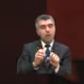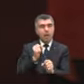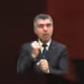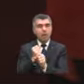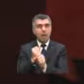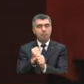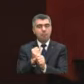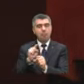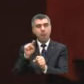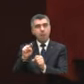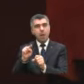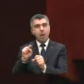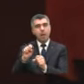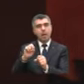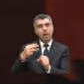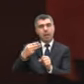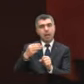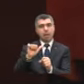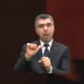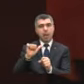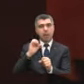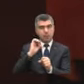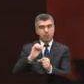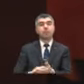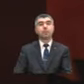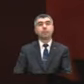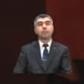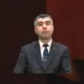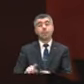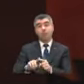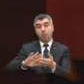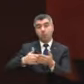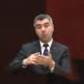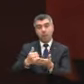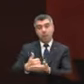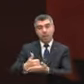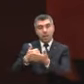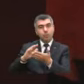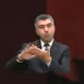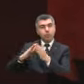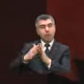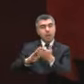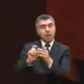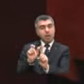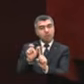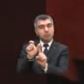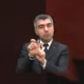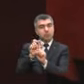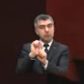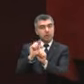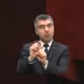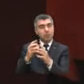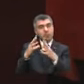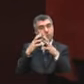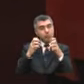www.خدمة المستهلك.ma. الدعم المالي السنوي المقدم لجمعيات حماية المستهلك وتحسيسه